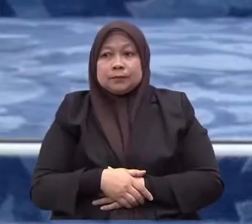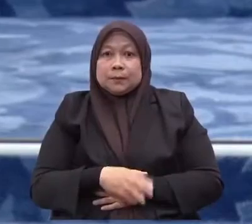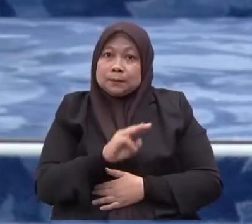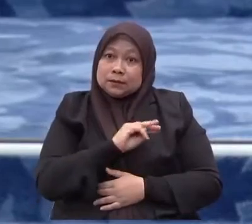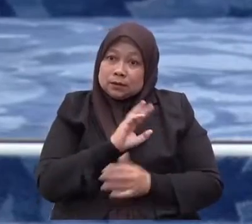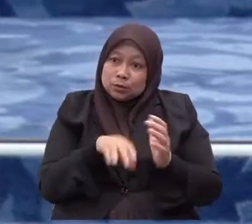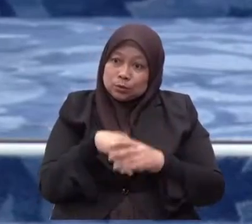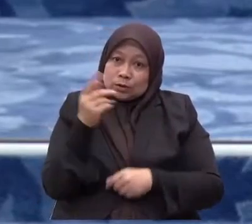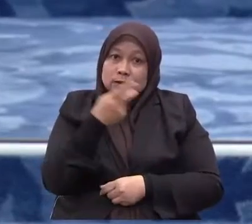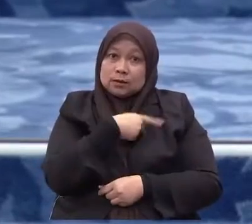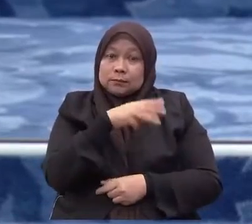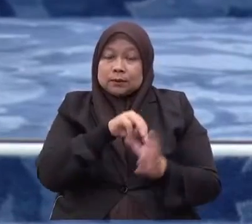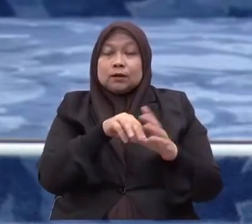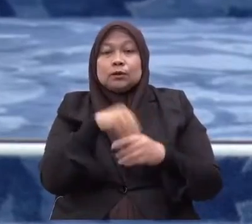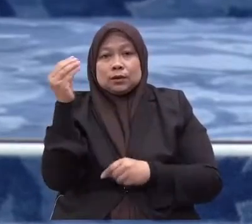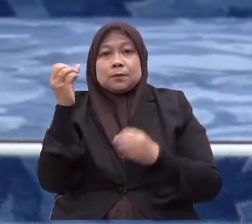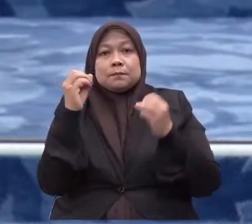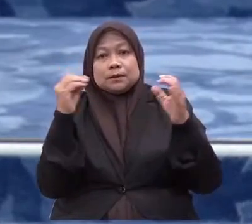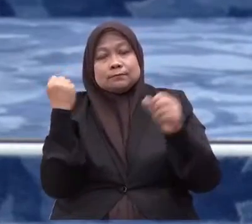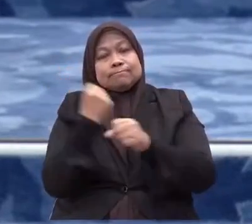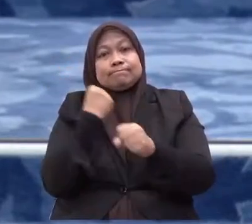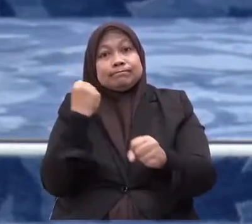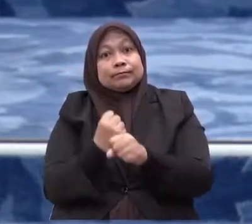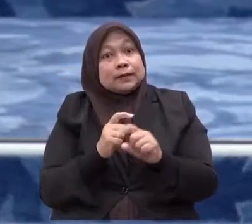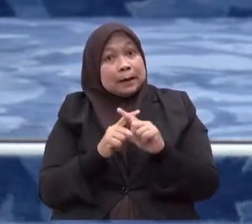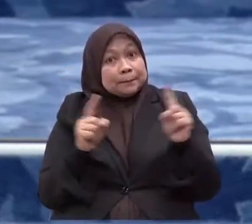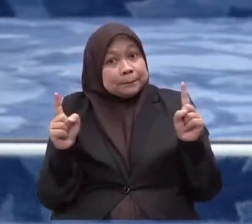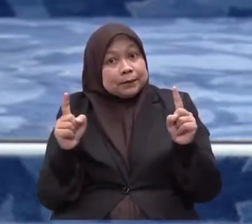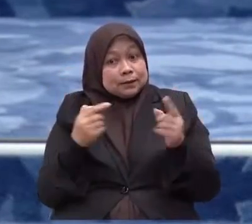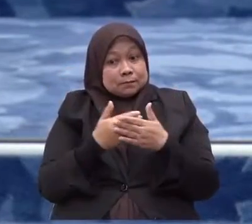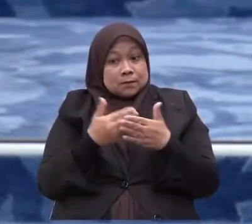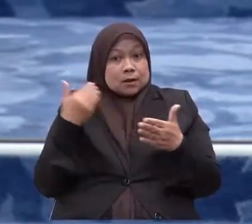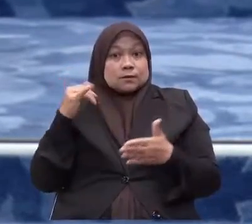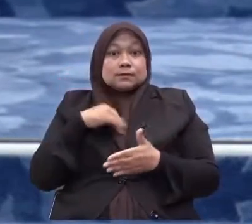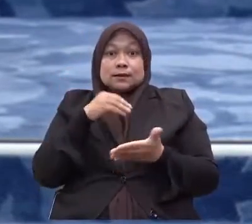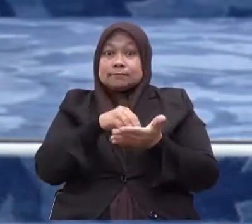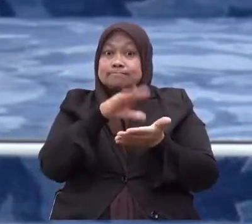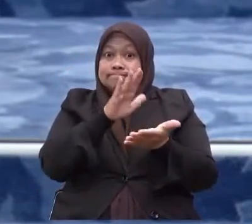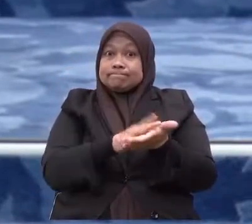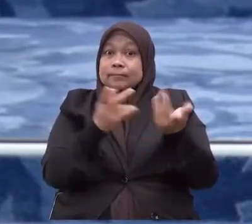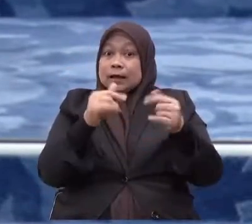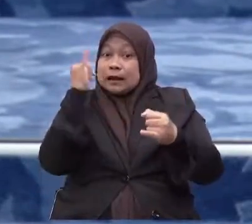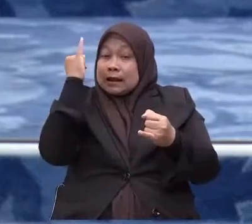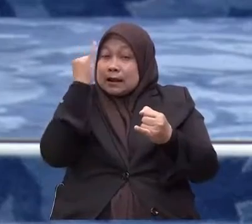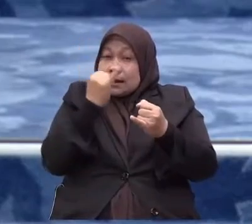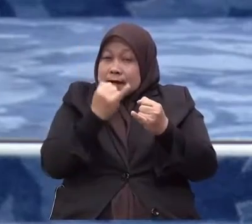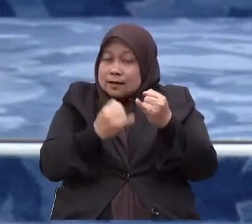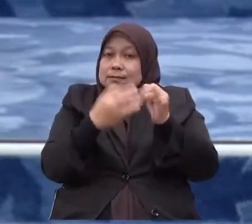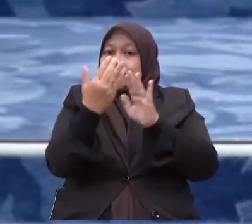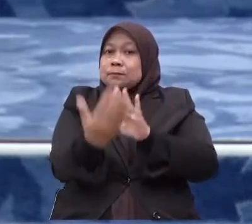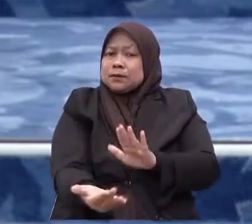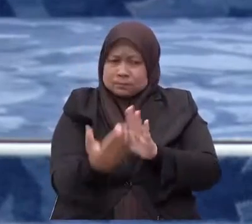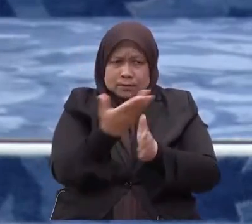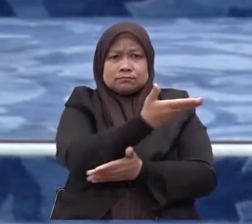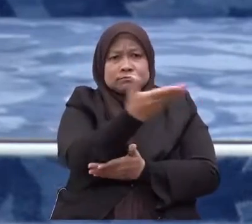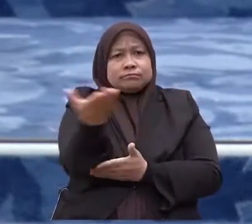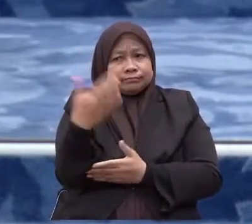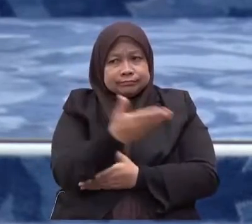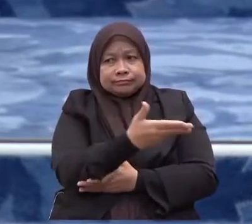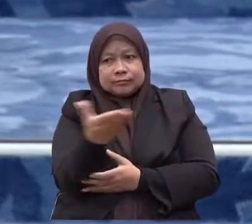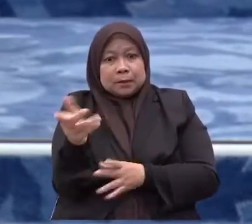luar dan Kementerian Luar yang menjalankan banyakkan tugas itu Tapi sebelum saya materai perjuangan akhir saya masih berdepan dengan mereka